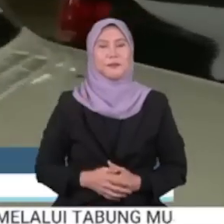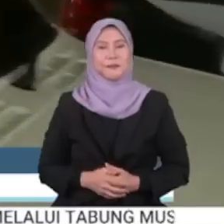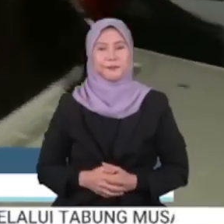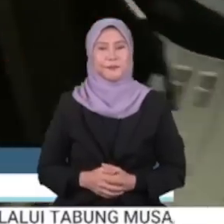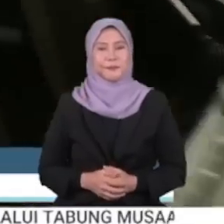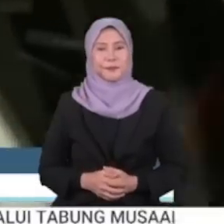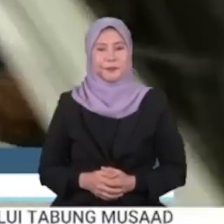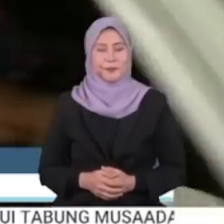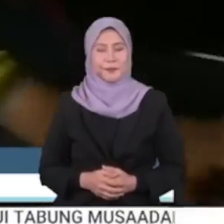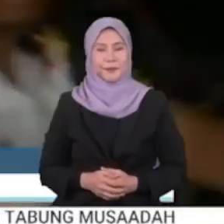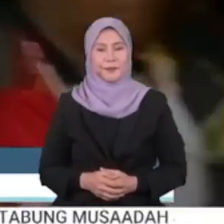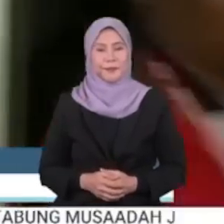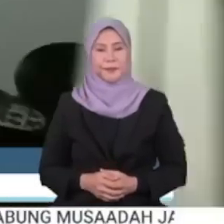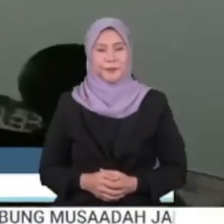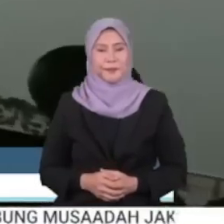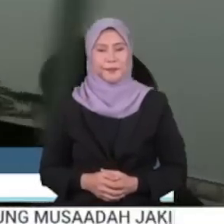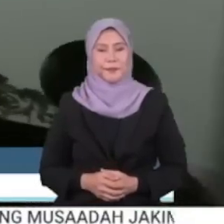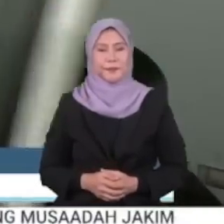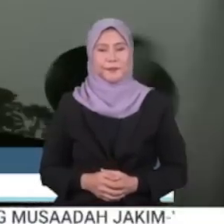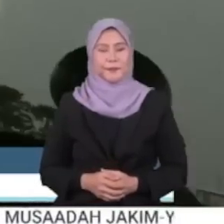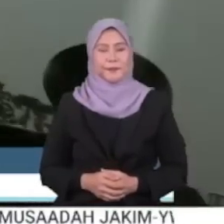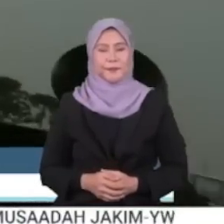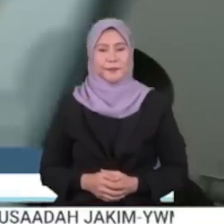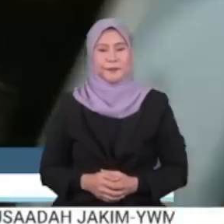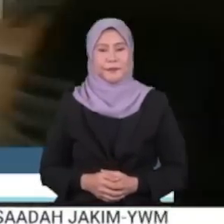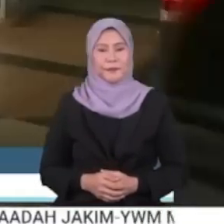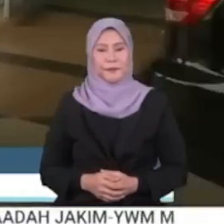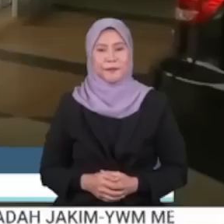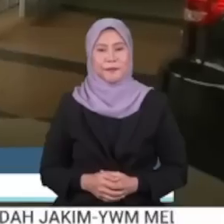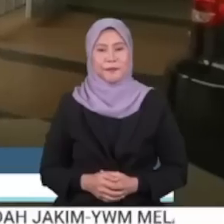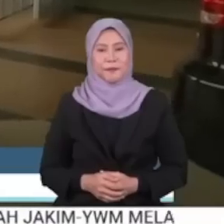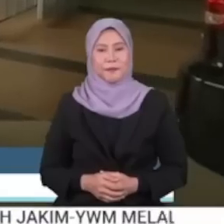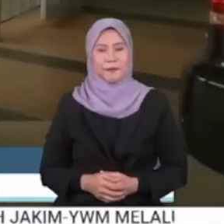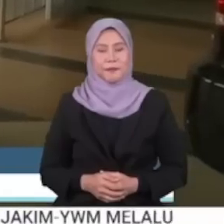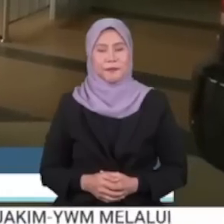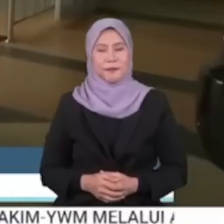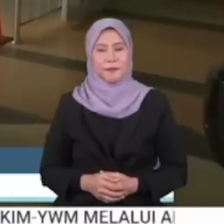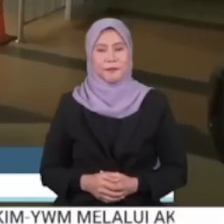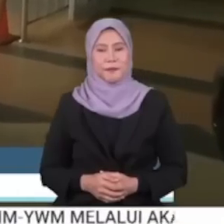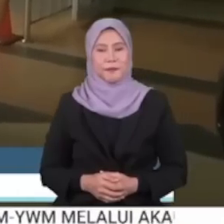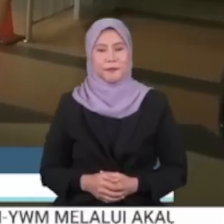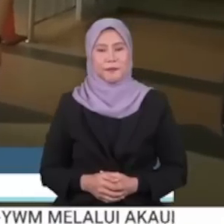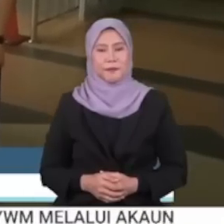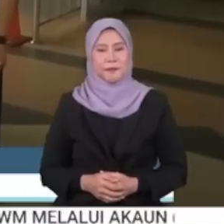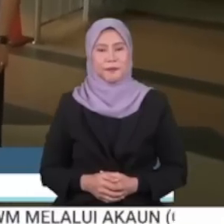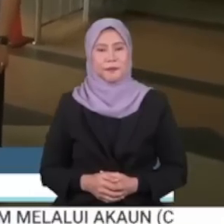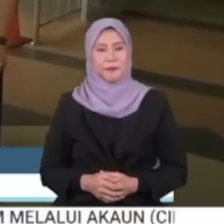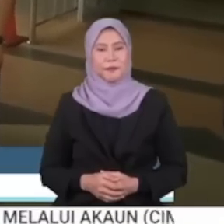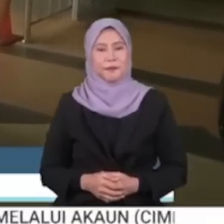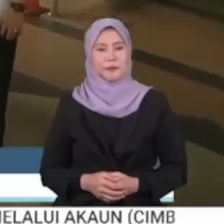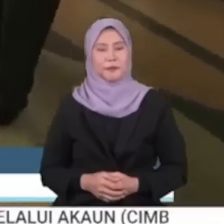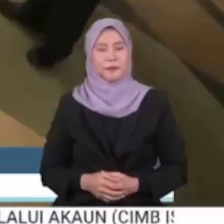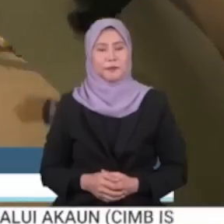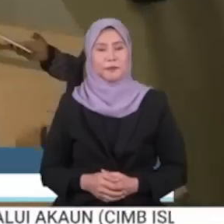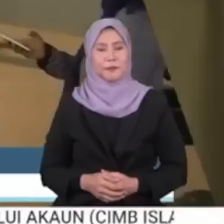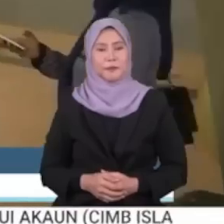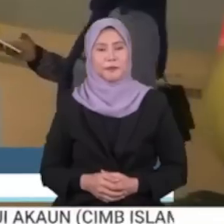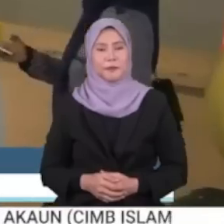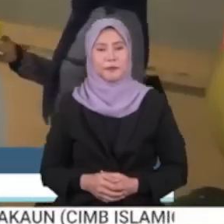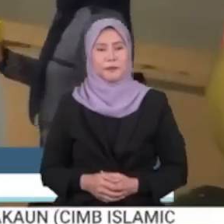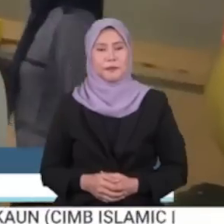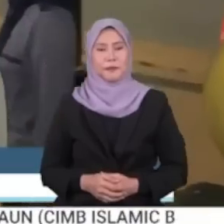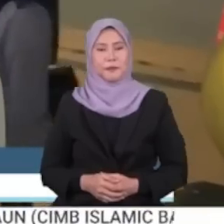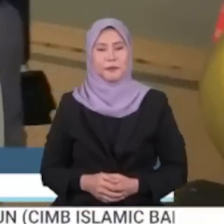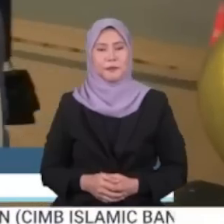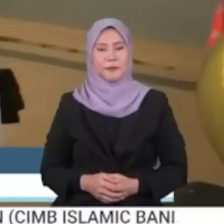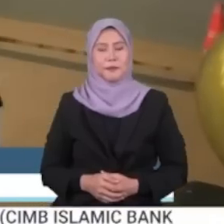Melalui belanjawan yang telah diumumkan, belanjawan 2024 ini mengandungi 12 ikhtiar dengan 3 tumpuan utama.